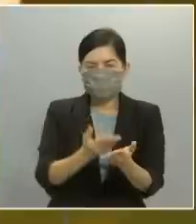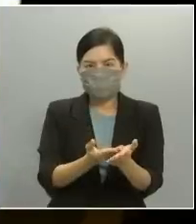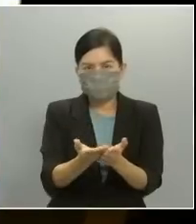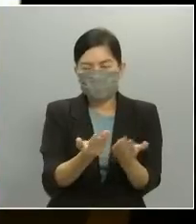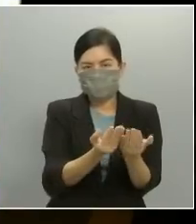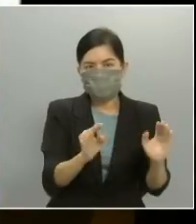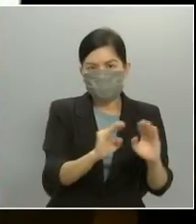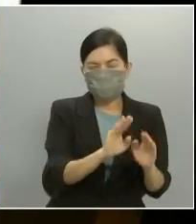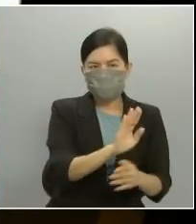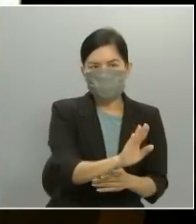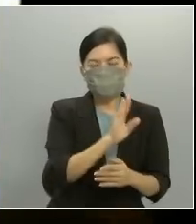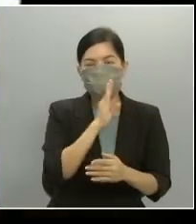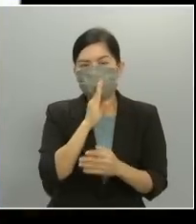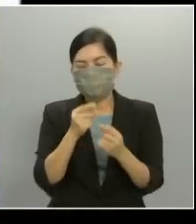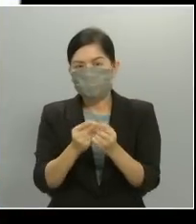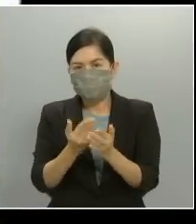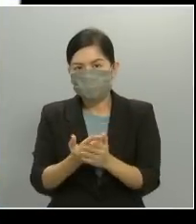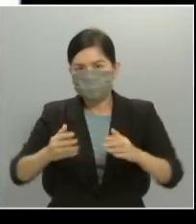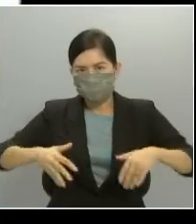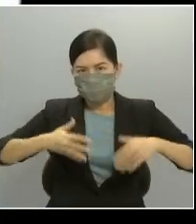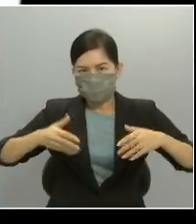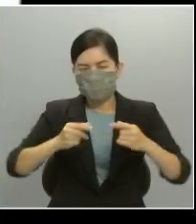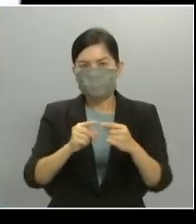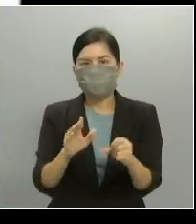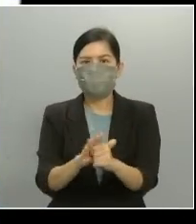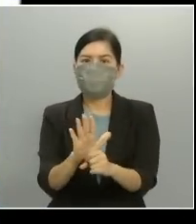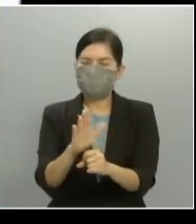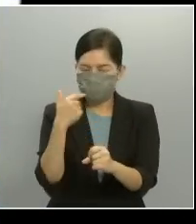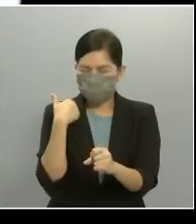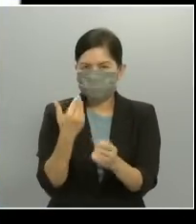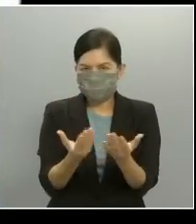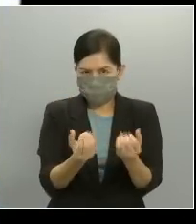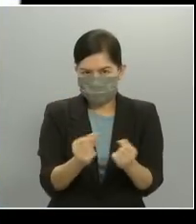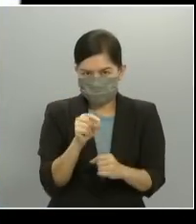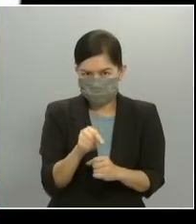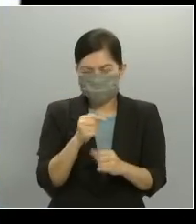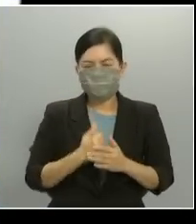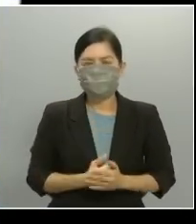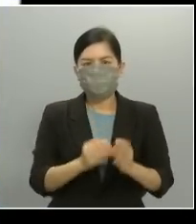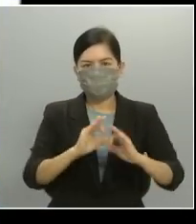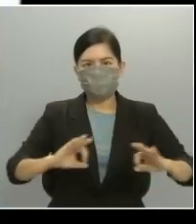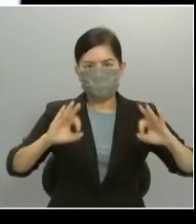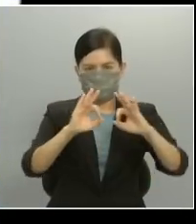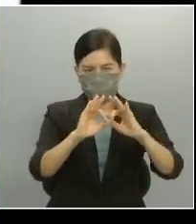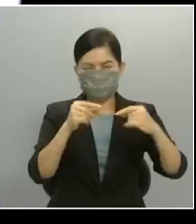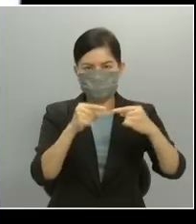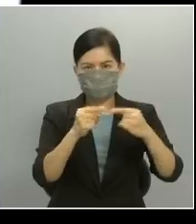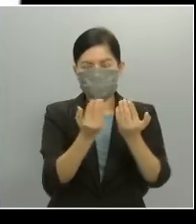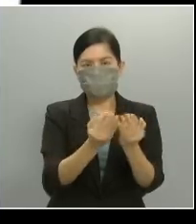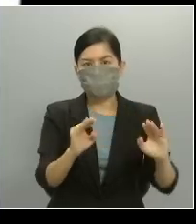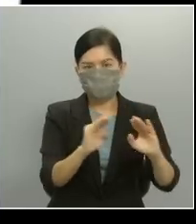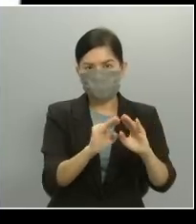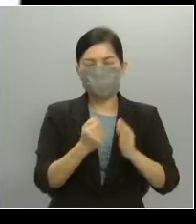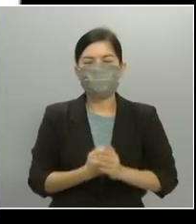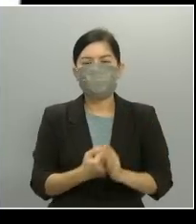อก็จะได้สิทธิ์ตรงนี้ไปเพราะฉะนั้นธีมหรือแนวคิดเน้นเรื่องของครอบครัวและท่านยกตัวอย่